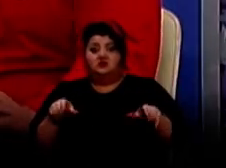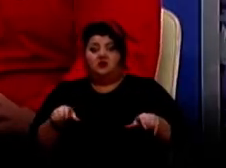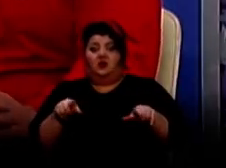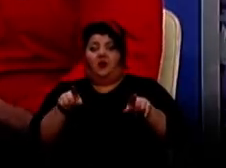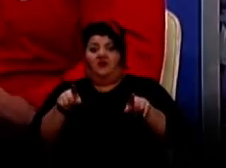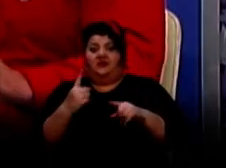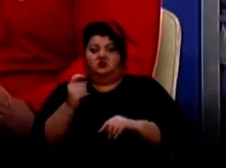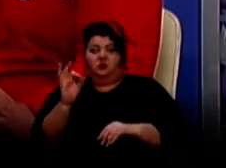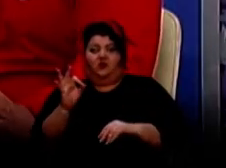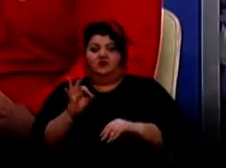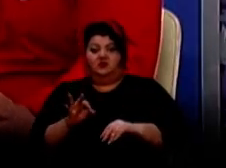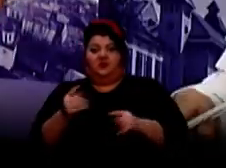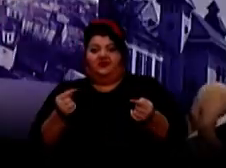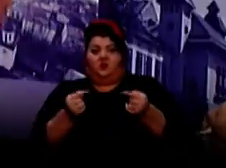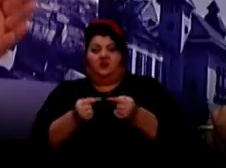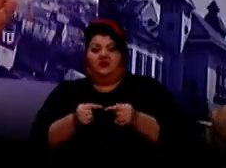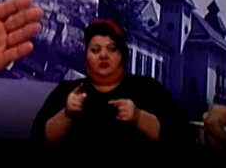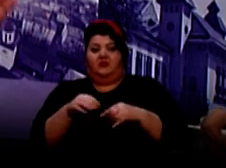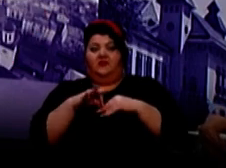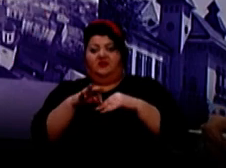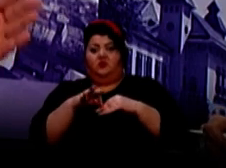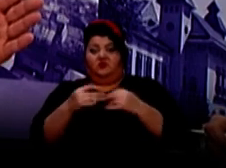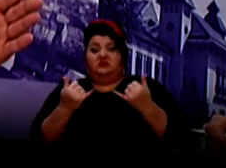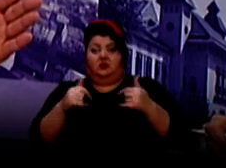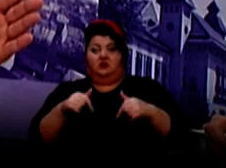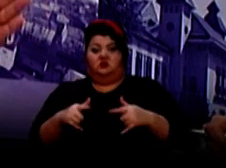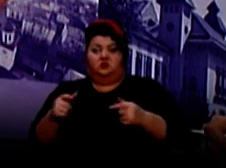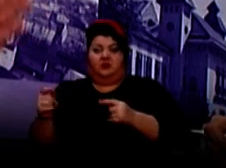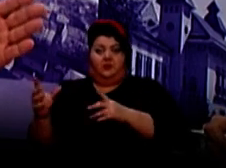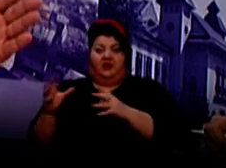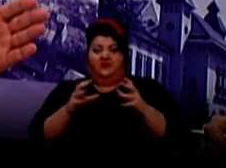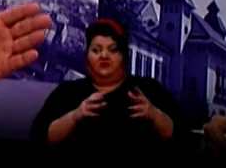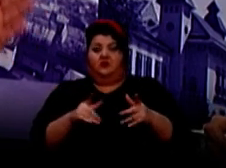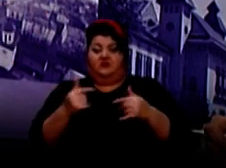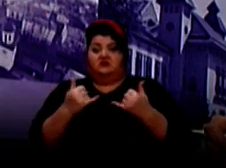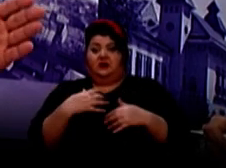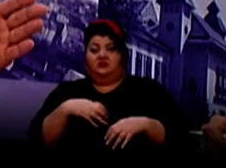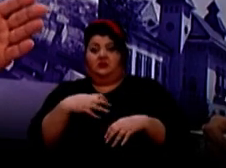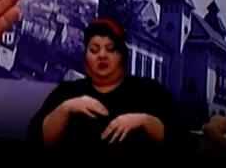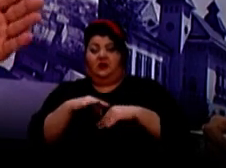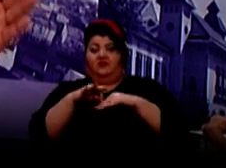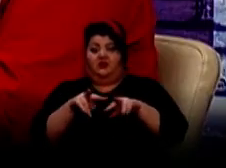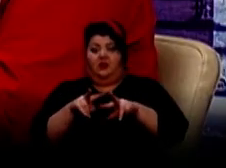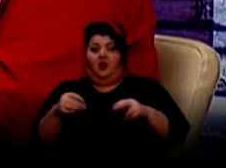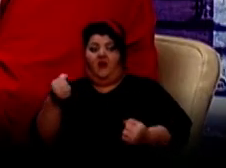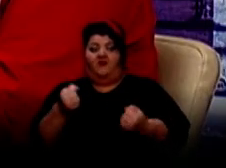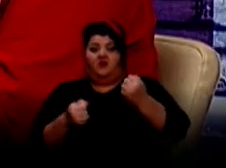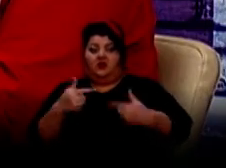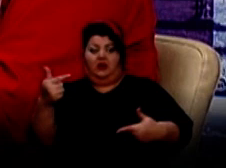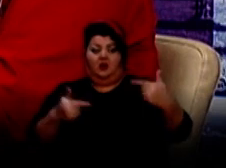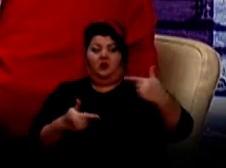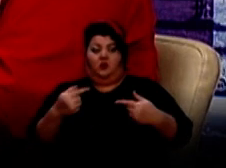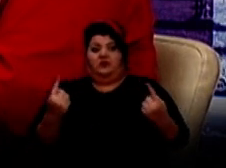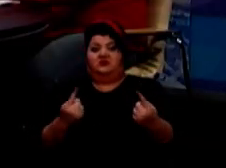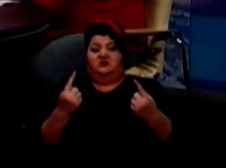ви 100% відповідаєте за те, що відбувається зараз з перевезеннями. Тому що ви зараз ведете себе як водій, який грубить